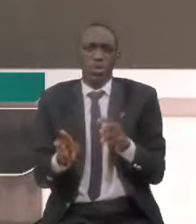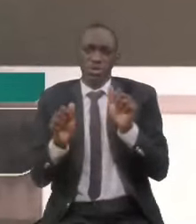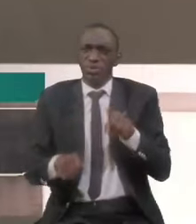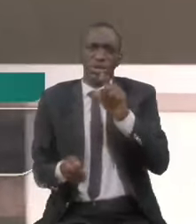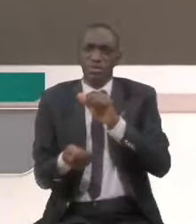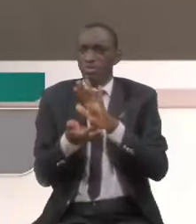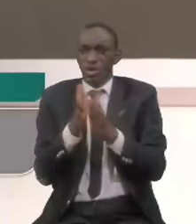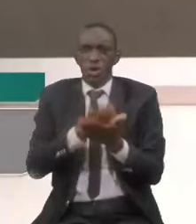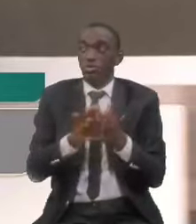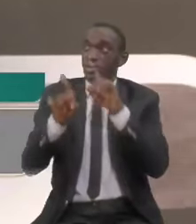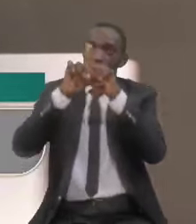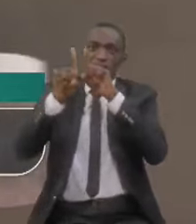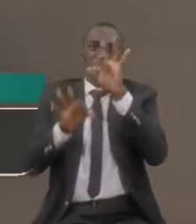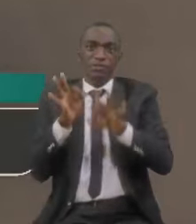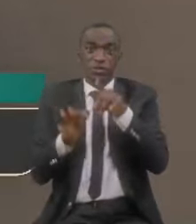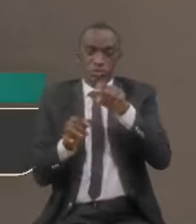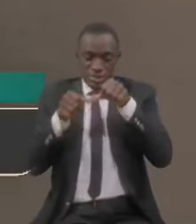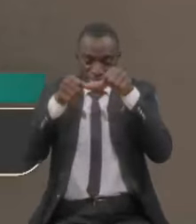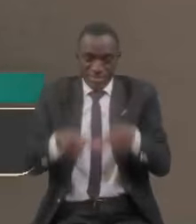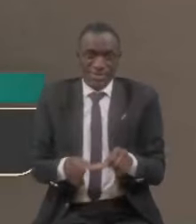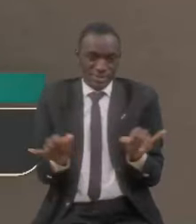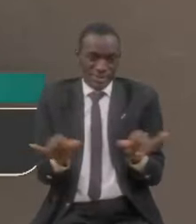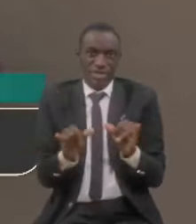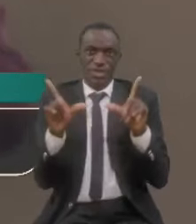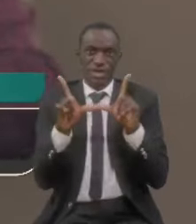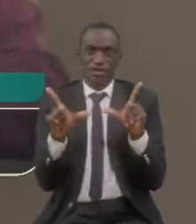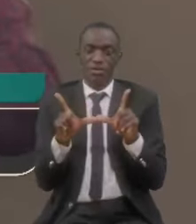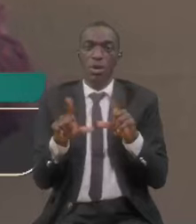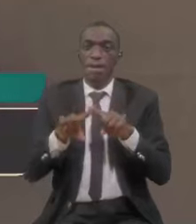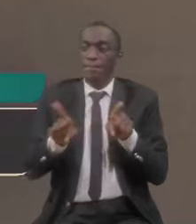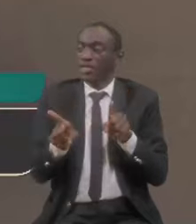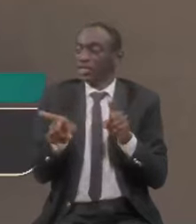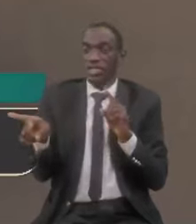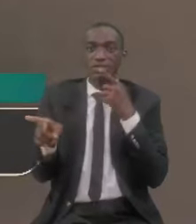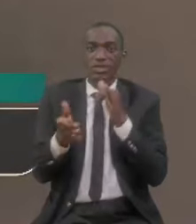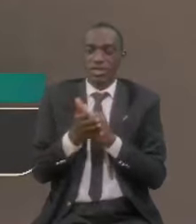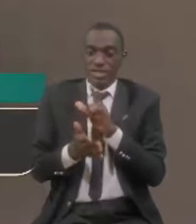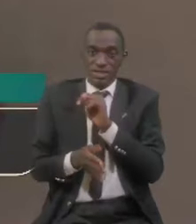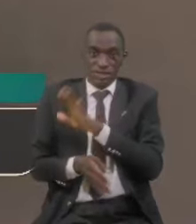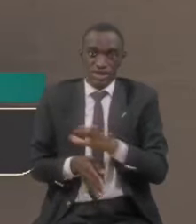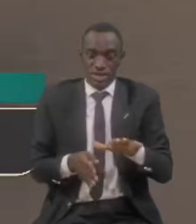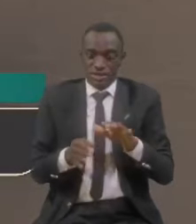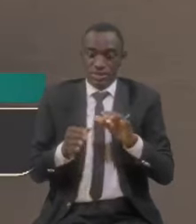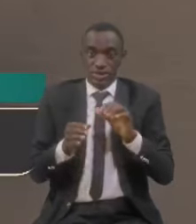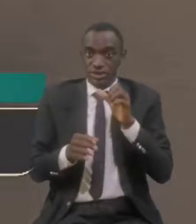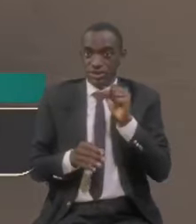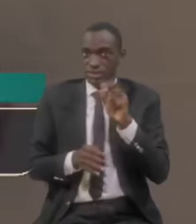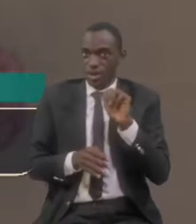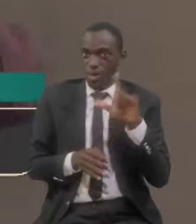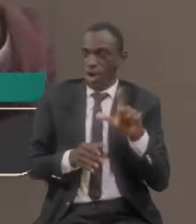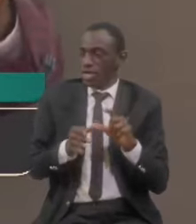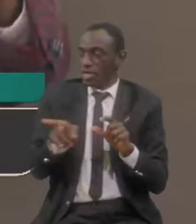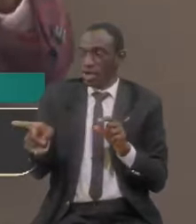sommes toujours au même niveau. Et on dit, le jeune Samuel continue à grandir. À